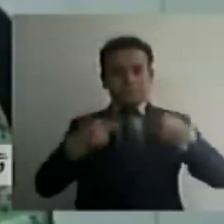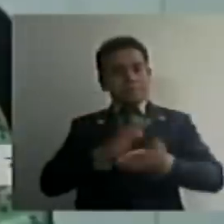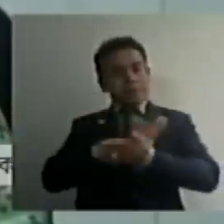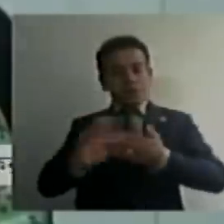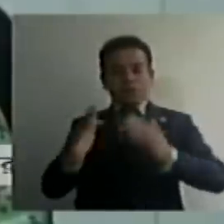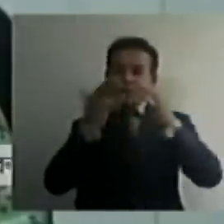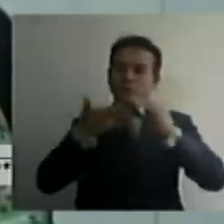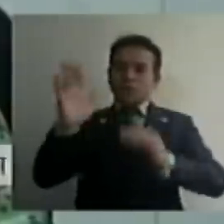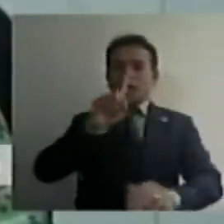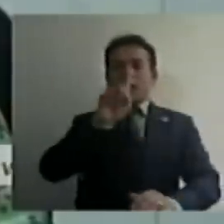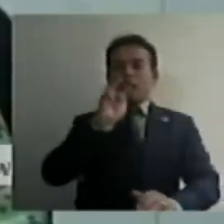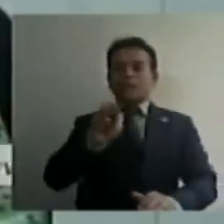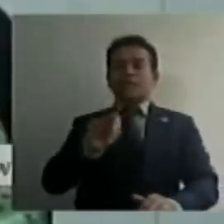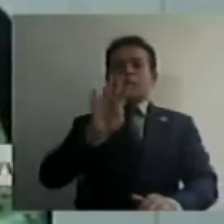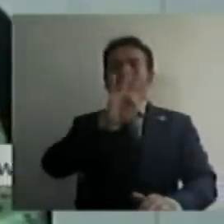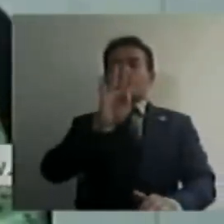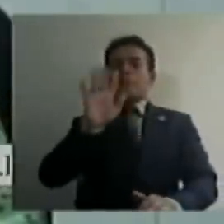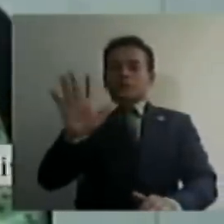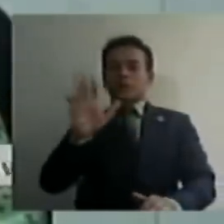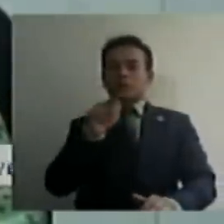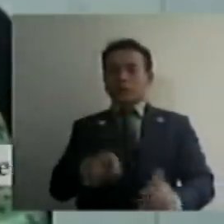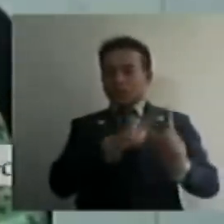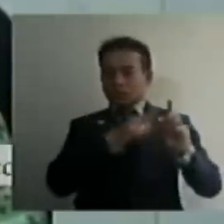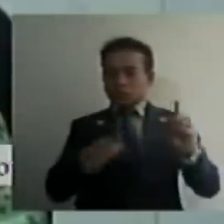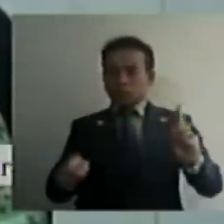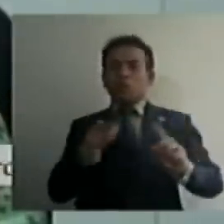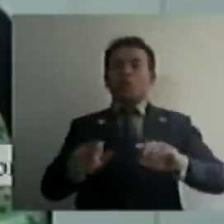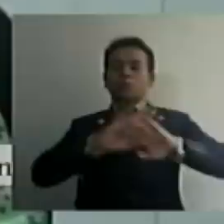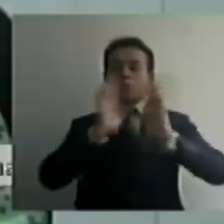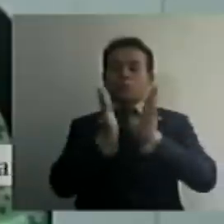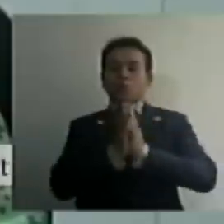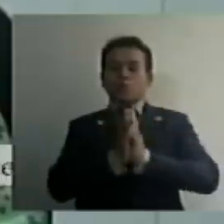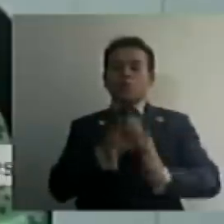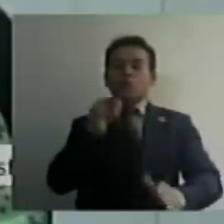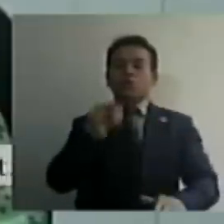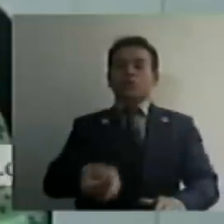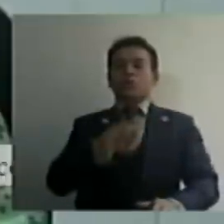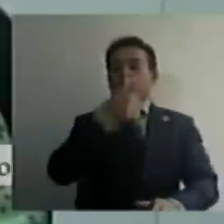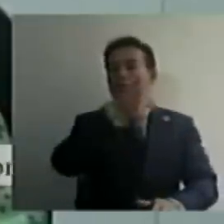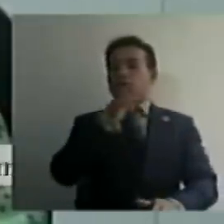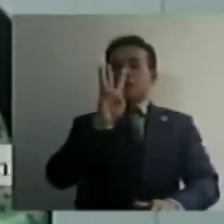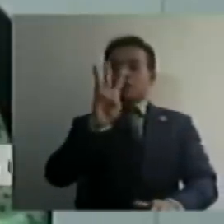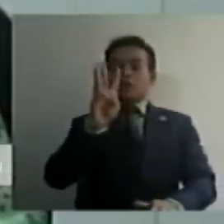অদ্যাবধি কোয়ারেন্টাইন মুক্ত হয়েছেন ৬৩২৭৬ জন।